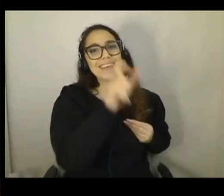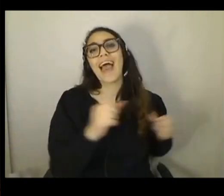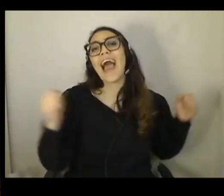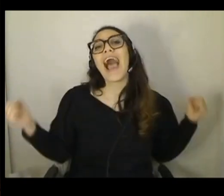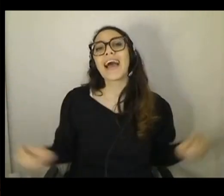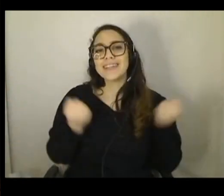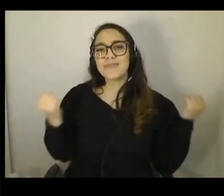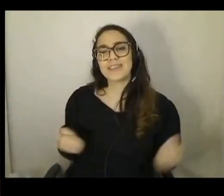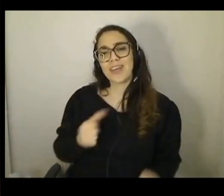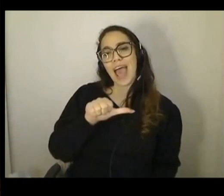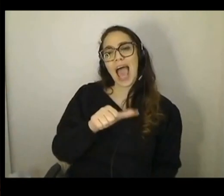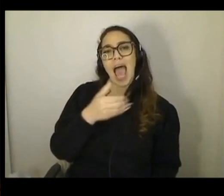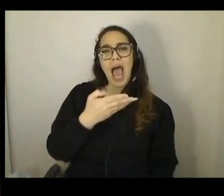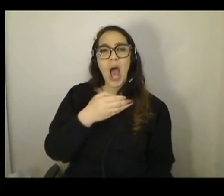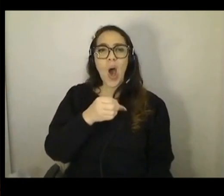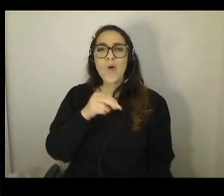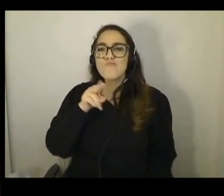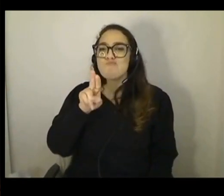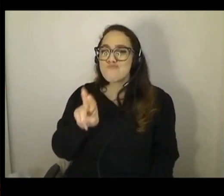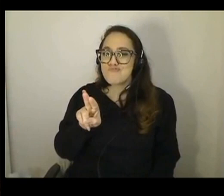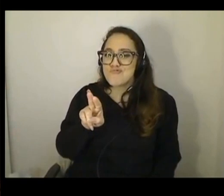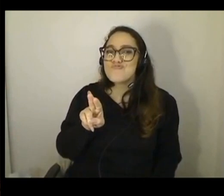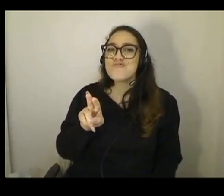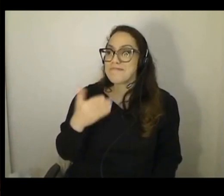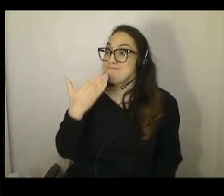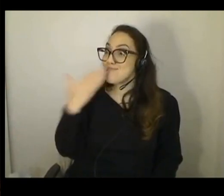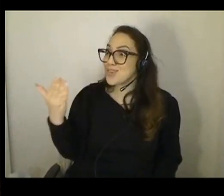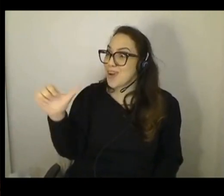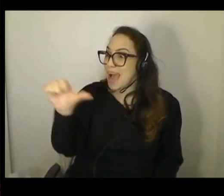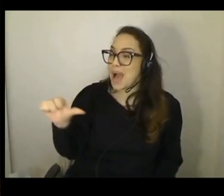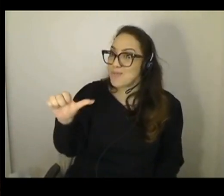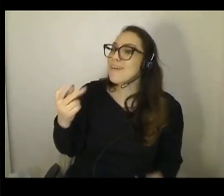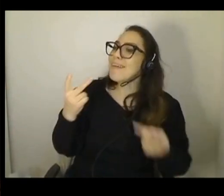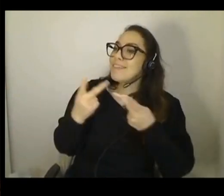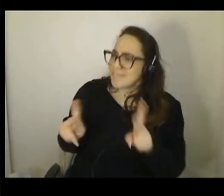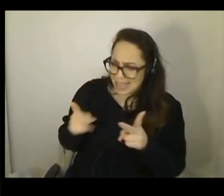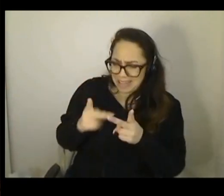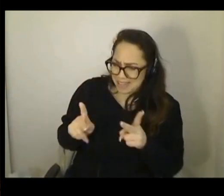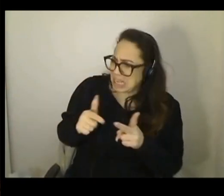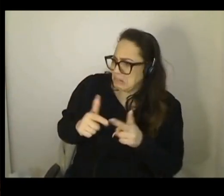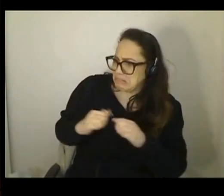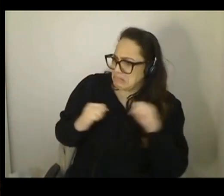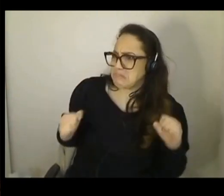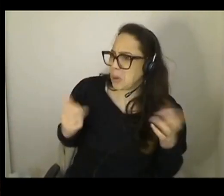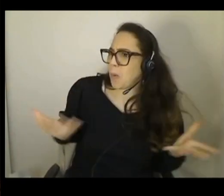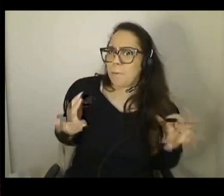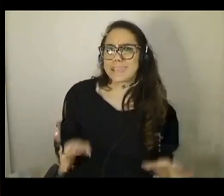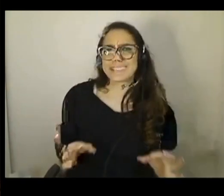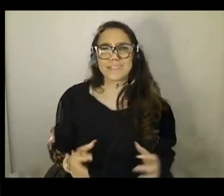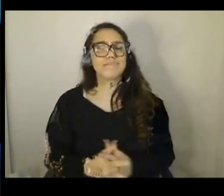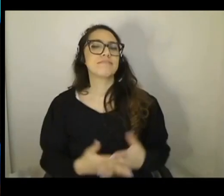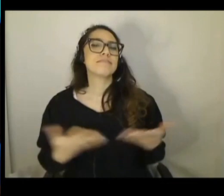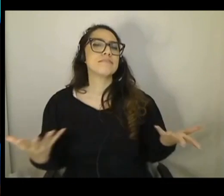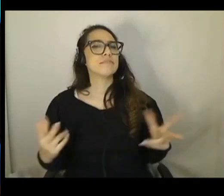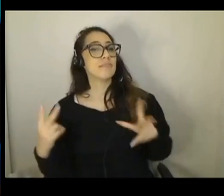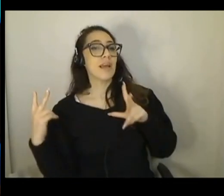Amou Bouakaz. Bonjour Amou. Bonjour. Alors on va évoquer la ville, mais quoi exactement dans cette table ronde ? Quand on arrive en ville et